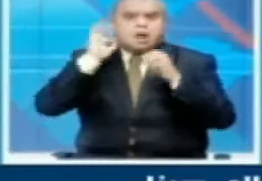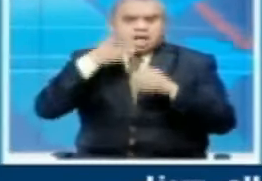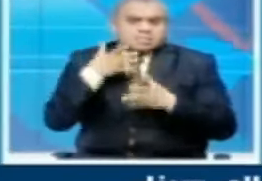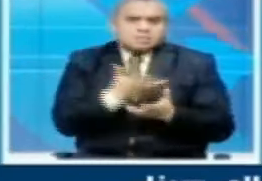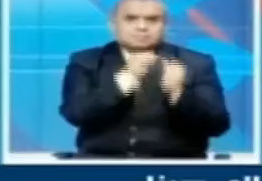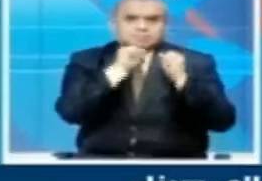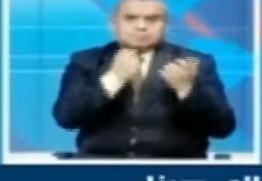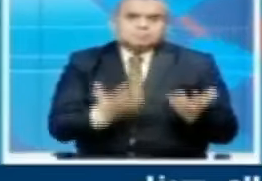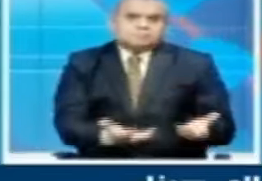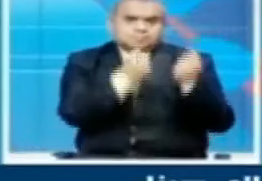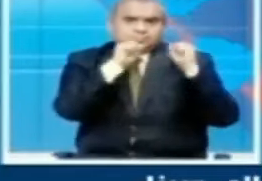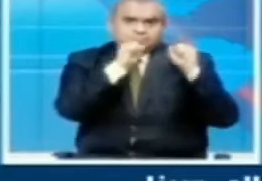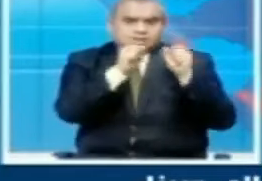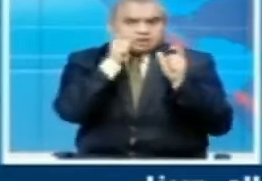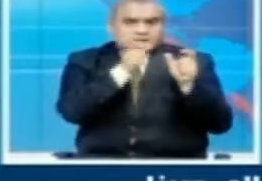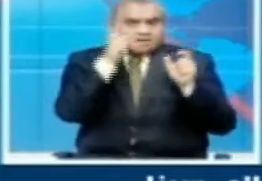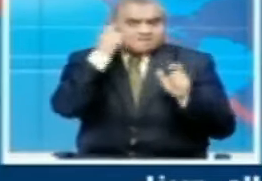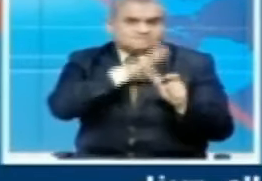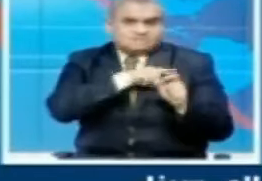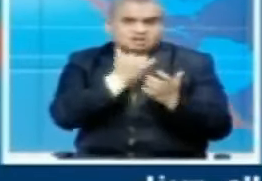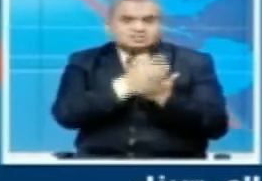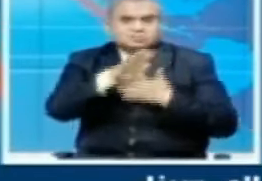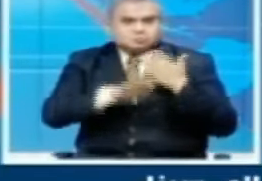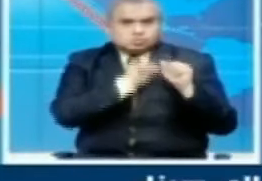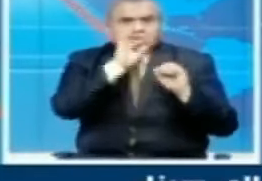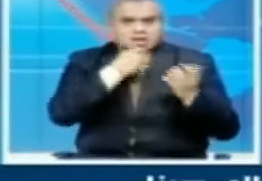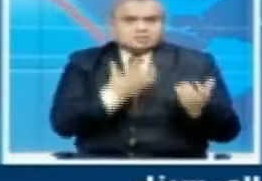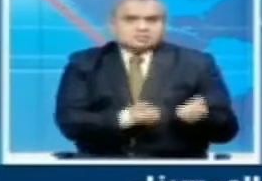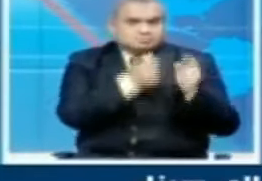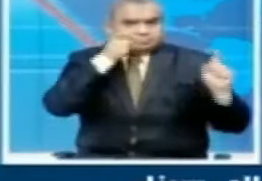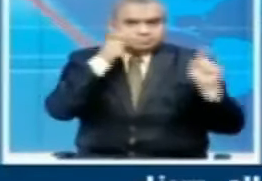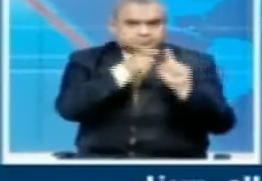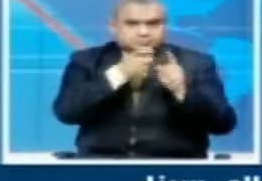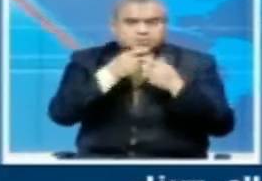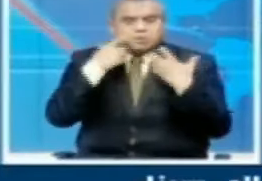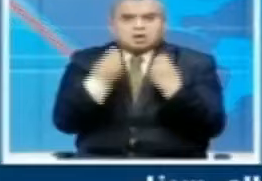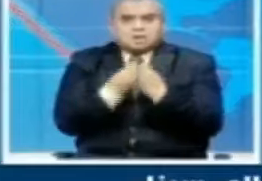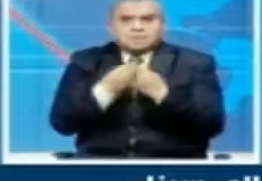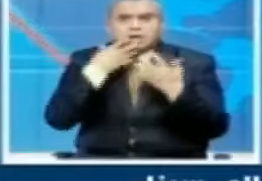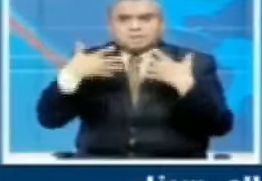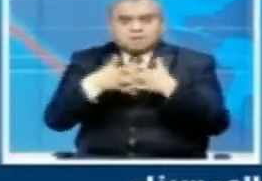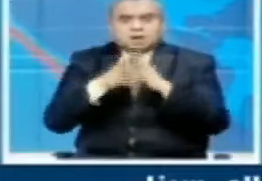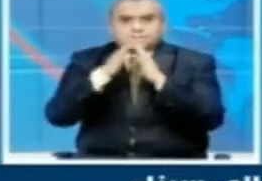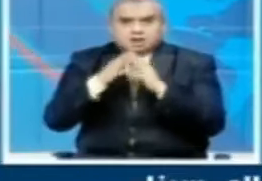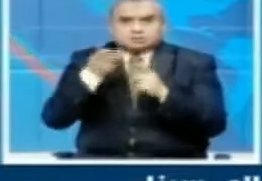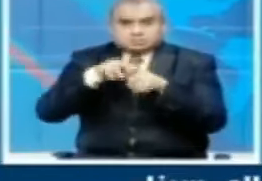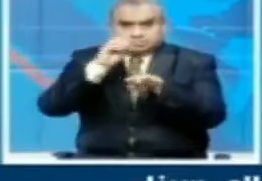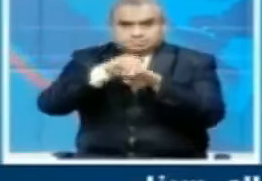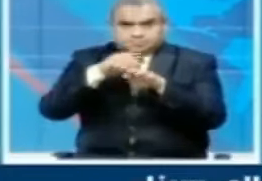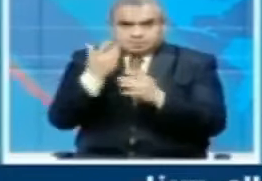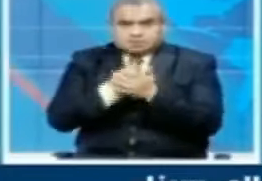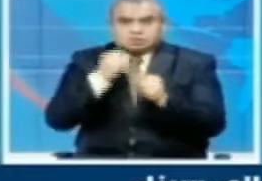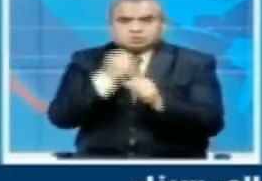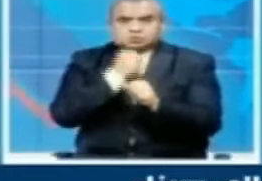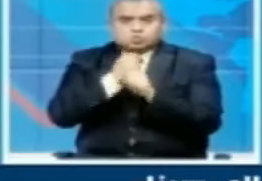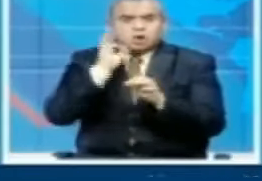حفاظا على القضية الفلسطينية من التصفية وحماية لأمن مصر القومي. كما شدد على العمل